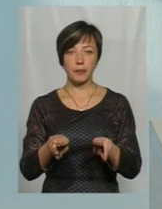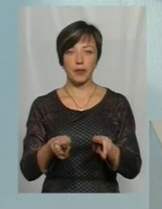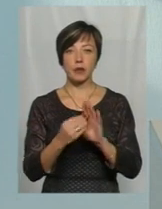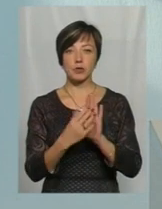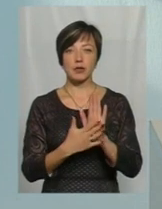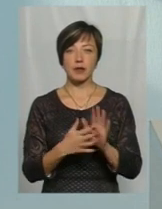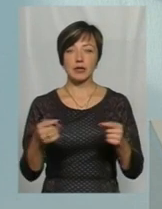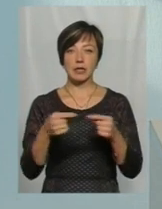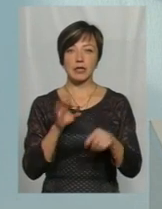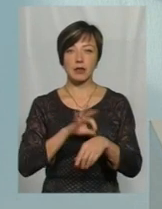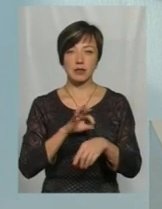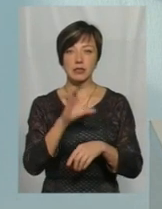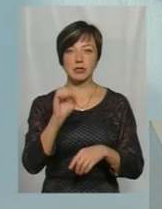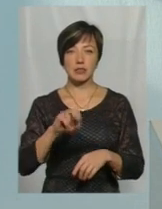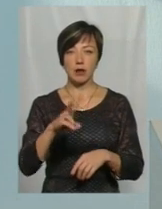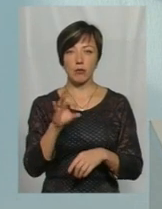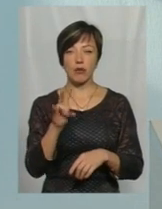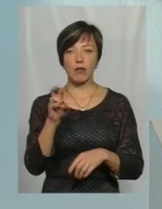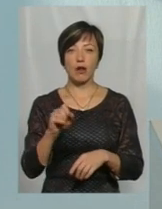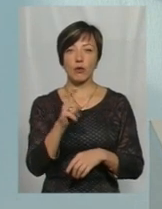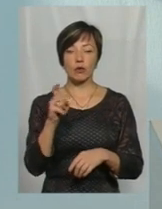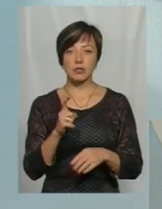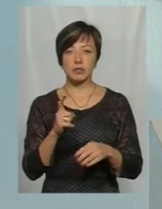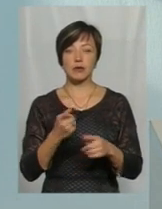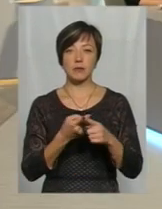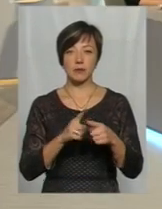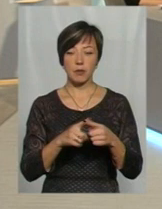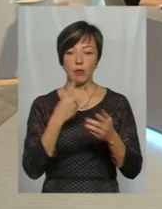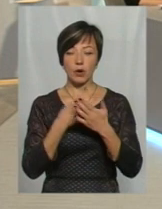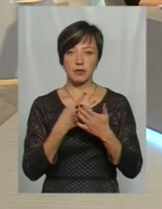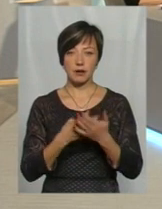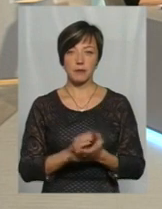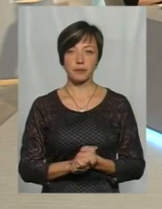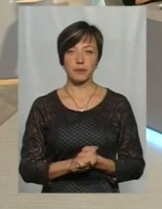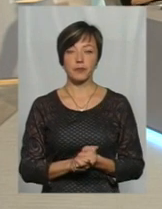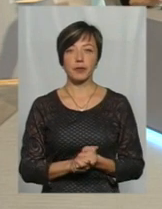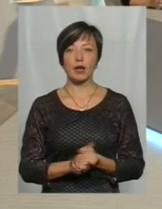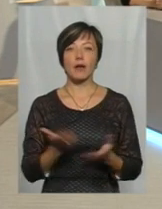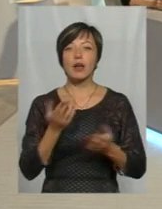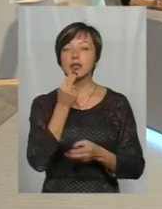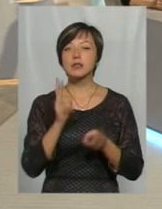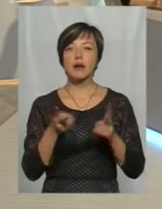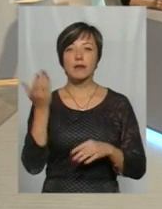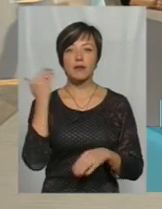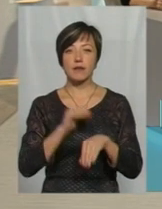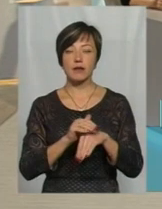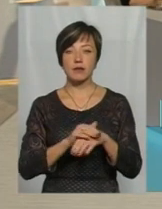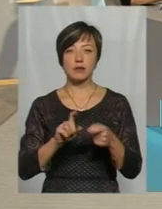поставлений діагноз все-таки сальмонельоз по клінічно-епідеміологічним показникам. А тоді в яких стравах виявили